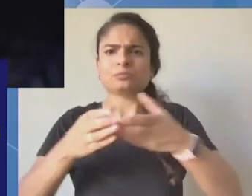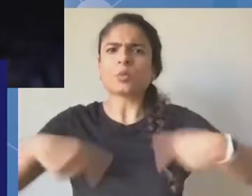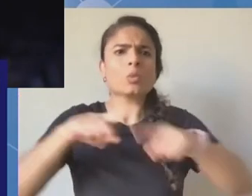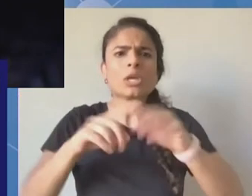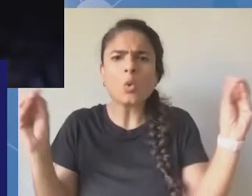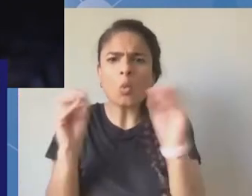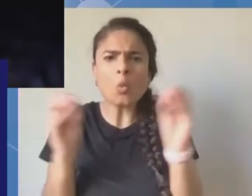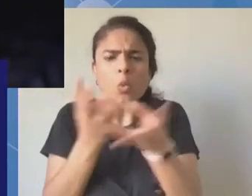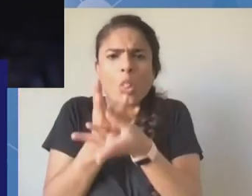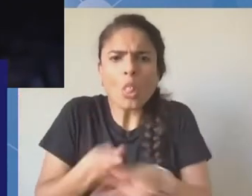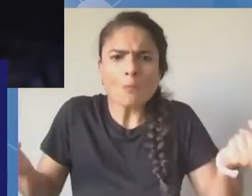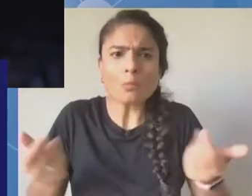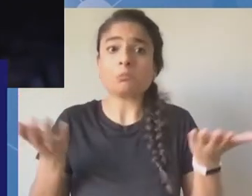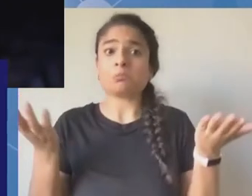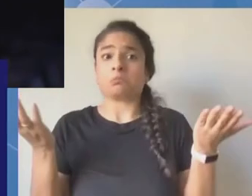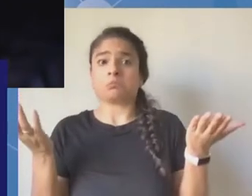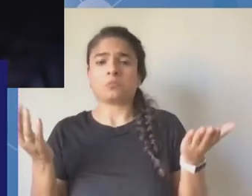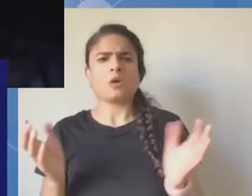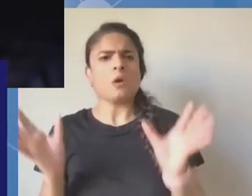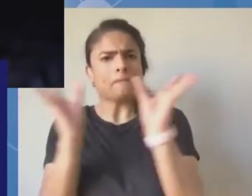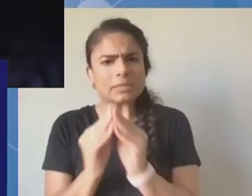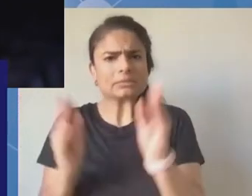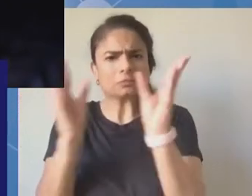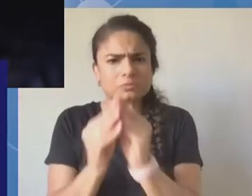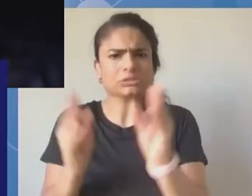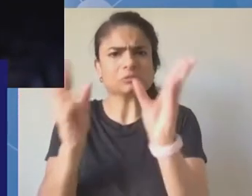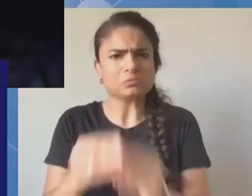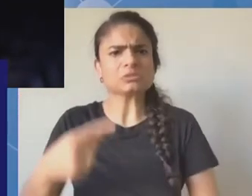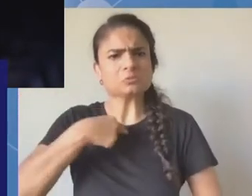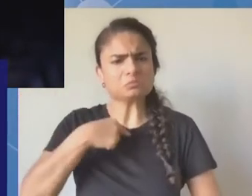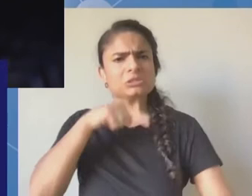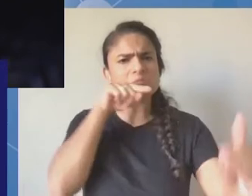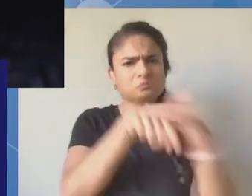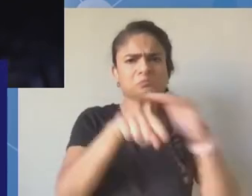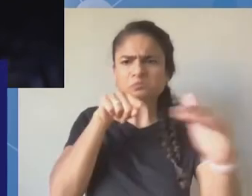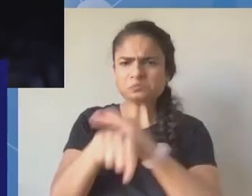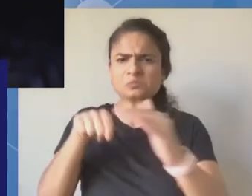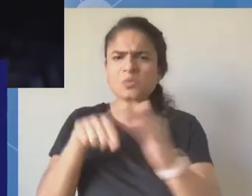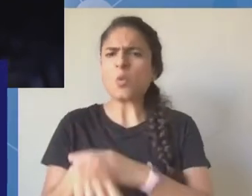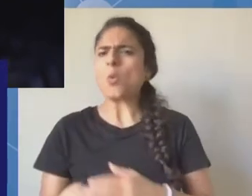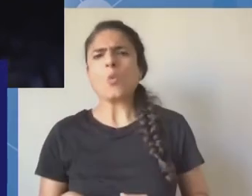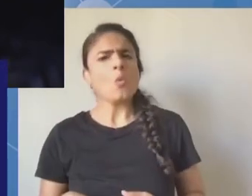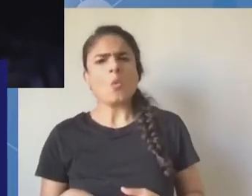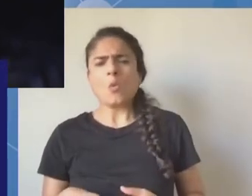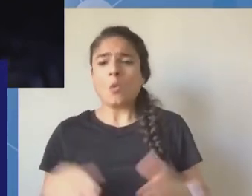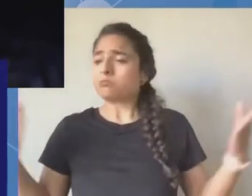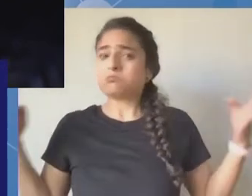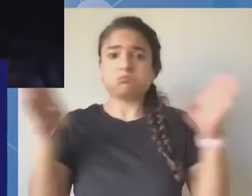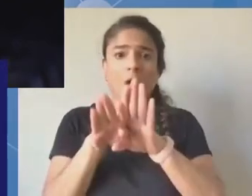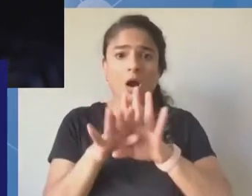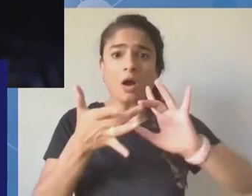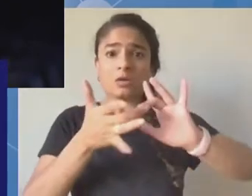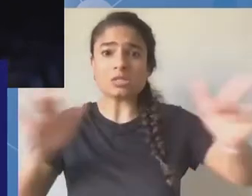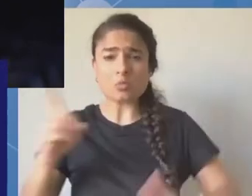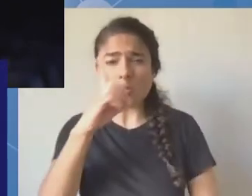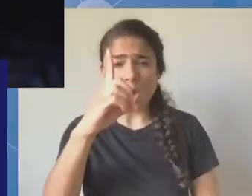10月25号的吧，是在我们国家发生一个军变，这个也是严重影响到人权的吧，也